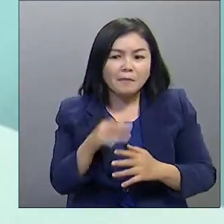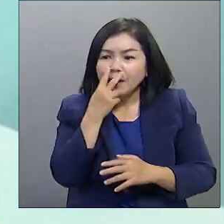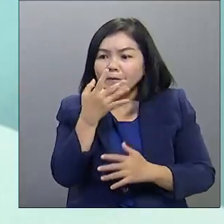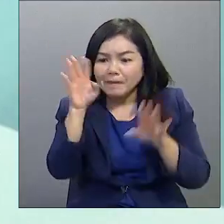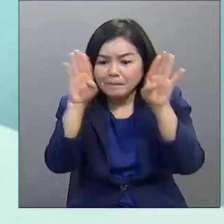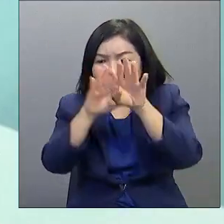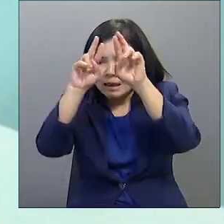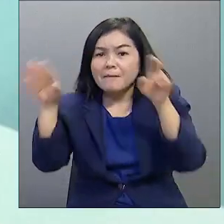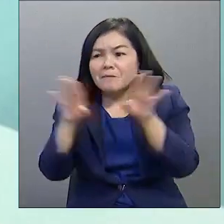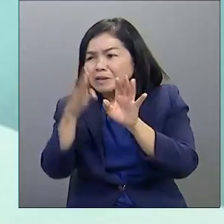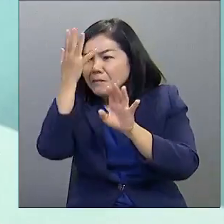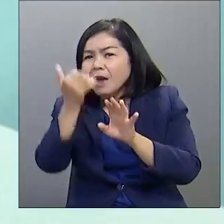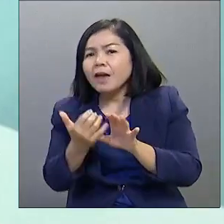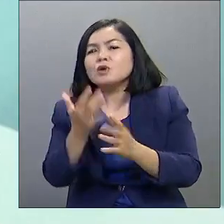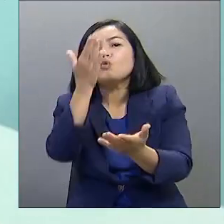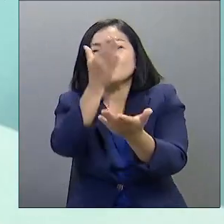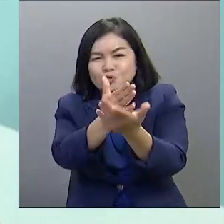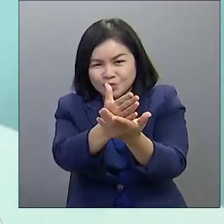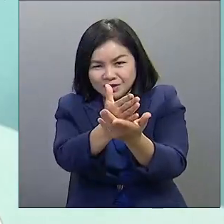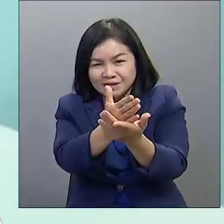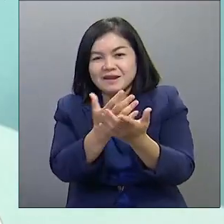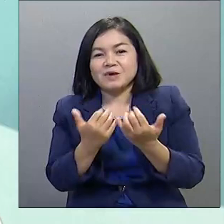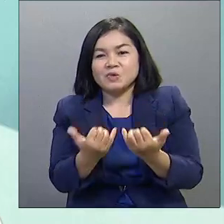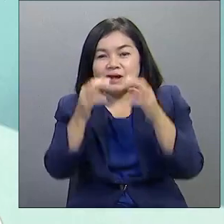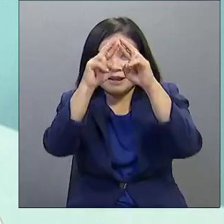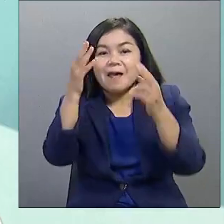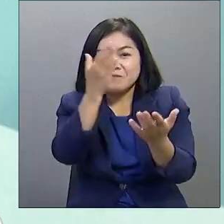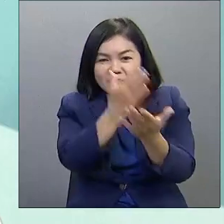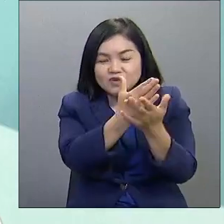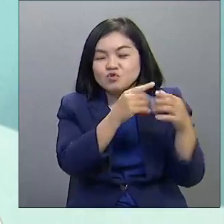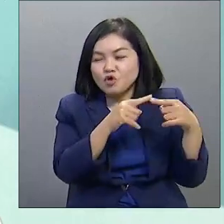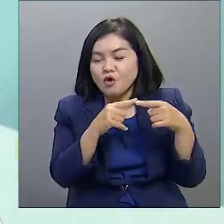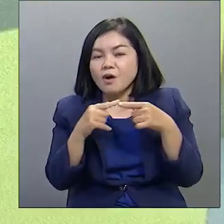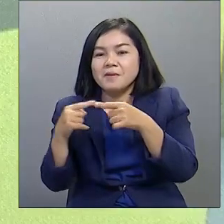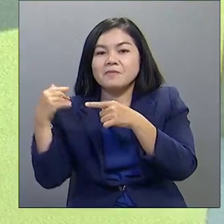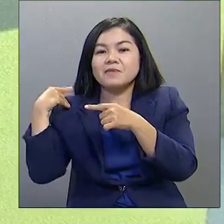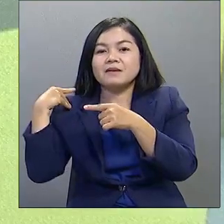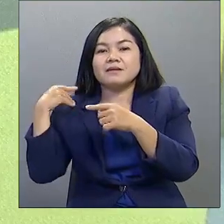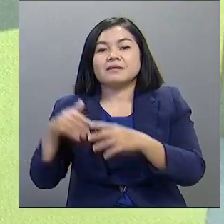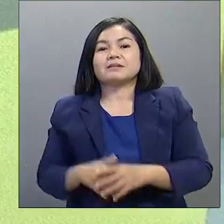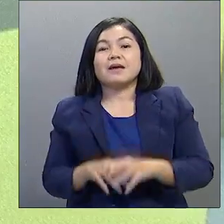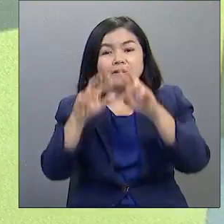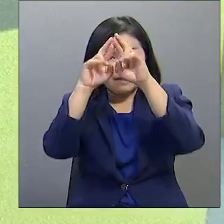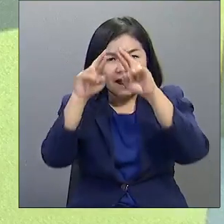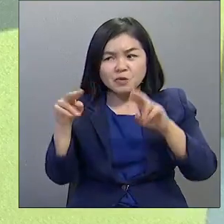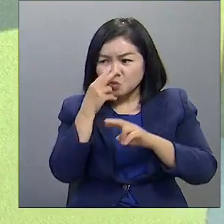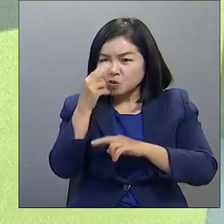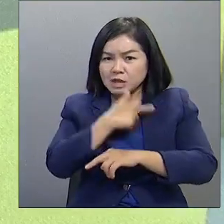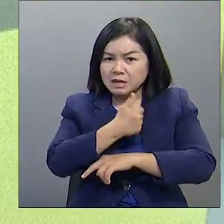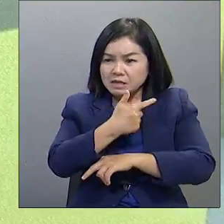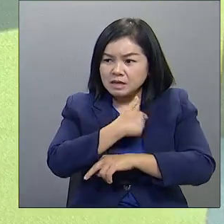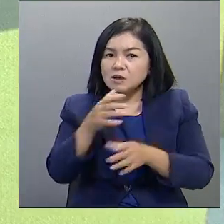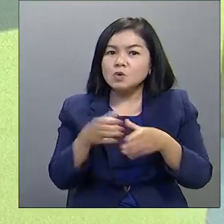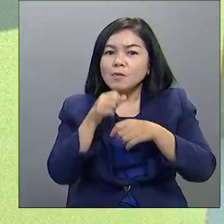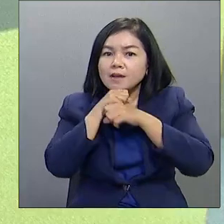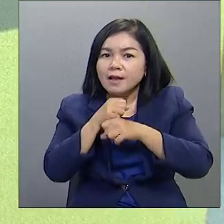การแล้วเราตามไปทำไมหาไม่เจอนะคะพ่อค้าบอกว่าเดี๋ยวขอหยุดยาวหน่อย ถูกต้องค่ะร้านนี้น่ารักนะเขาบอกว่าคนสูงอายุหน้